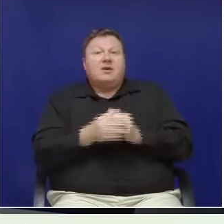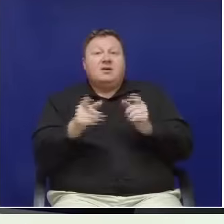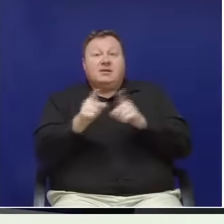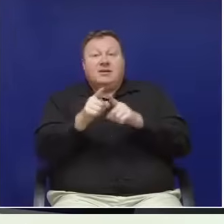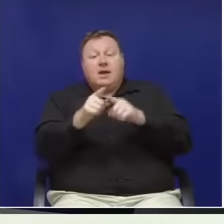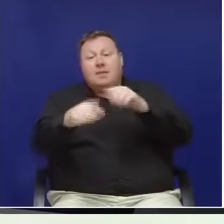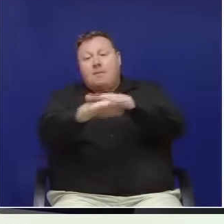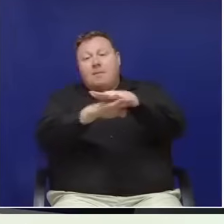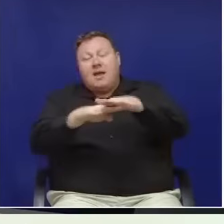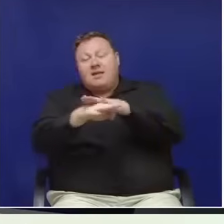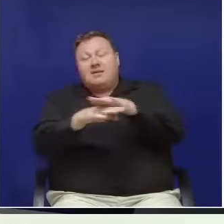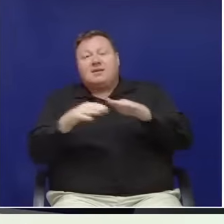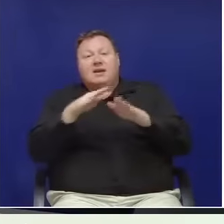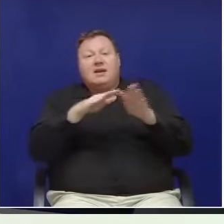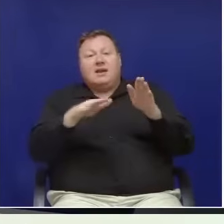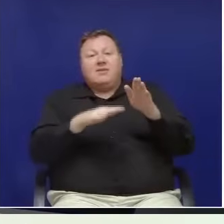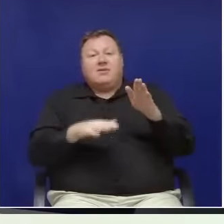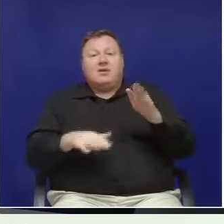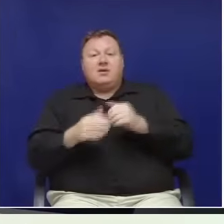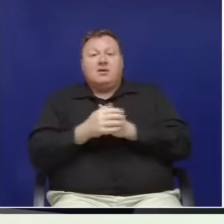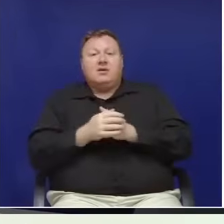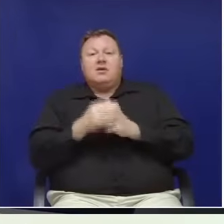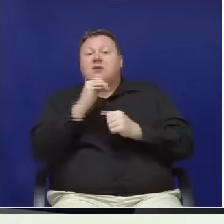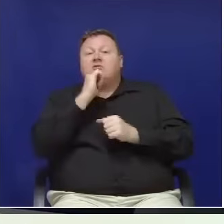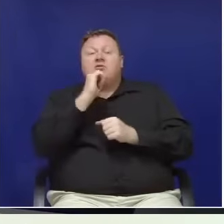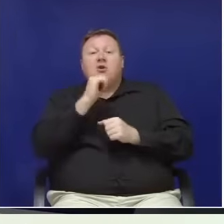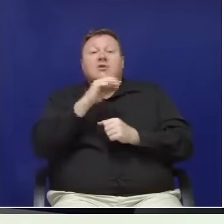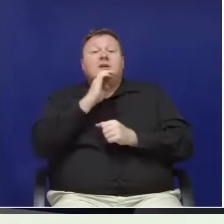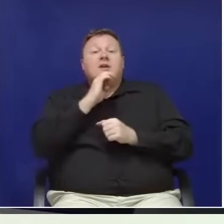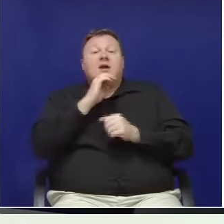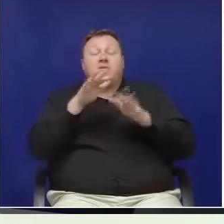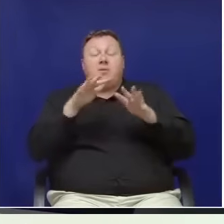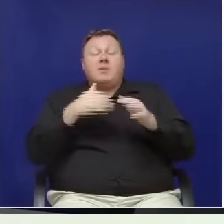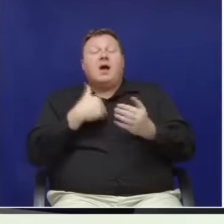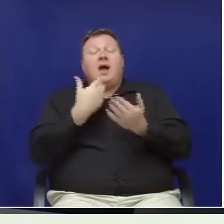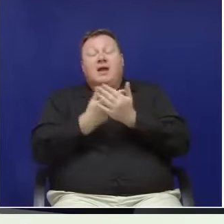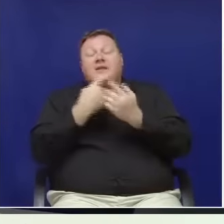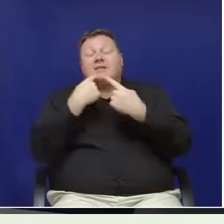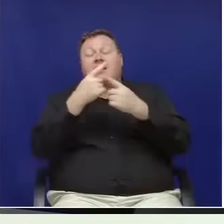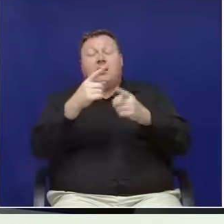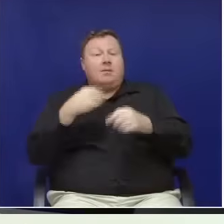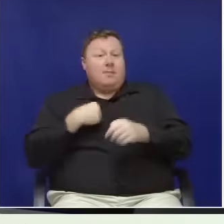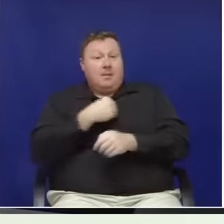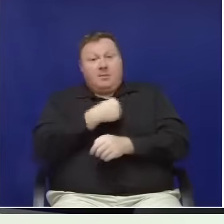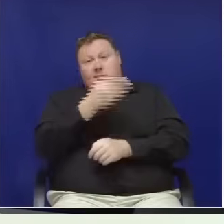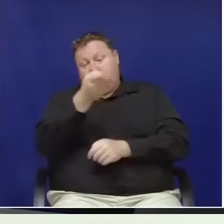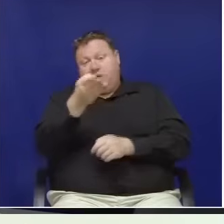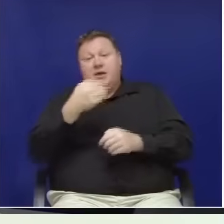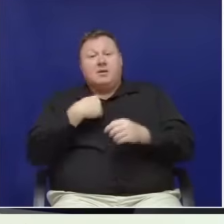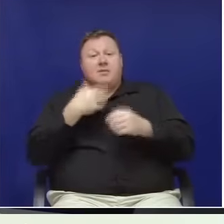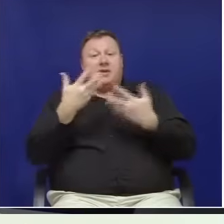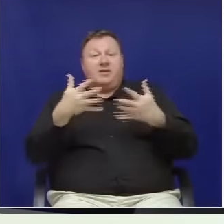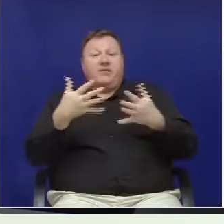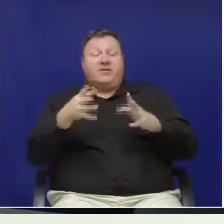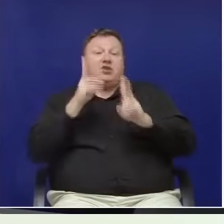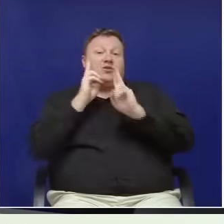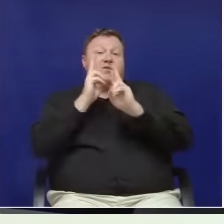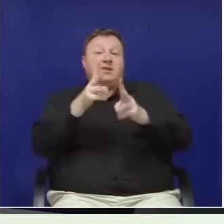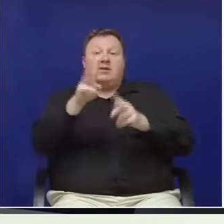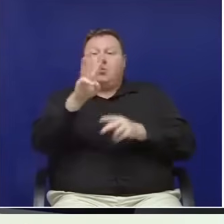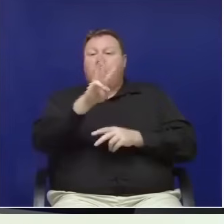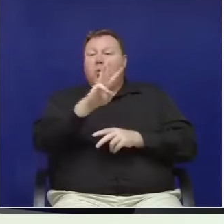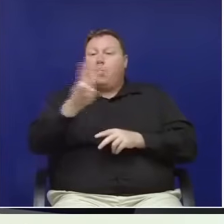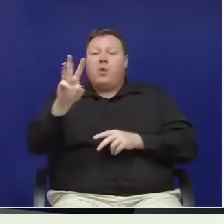min mense het. Ek kan maar vir die agbare lede sê, ek het eendag 'n besoek gebring aan Westville se